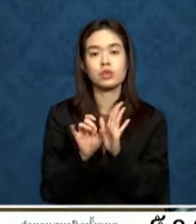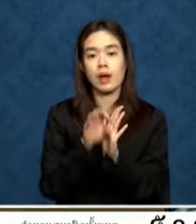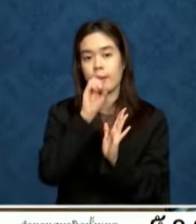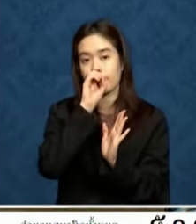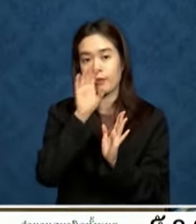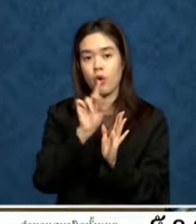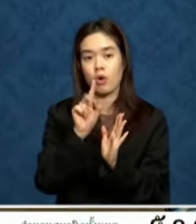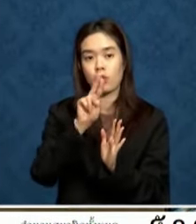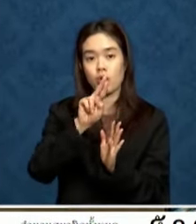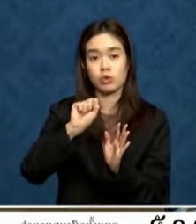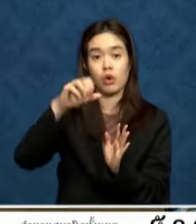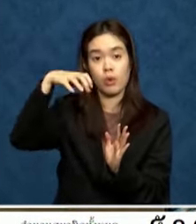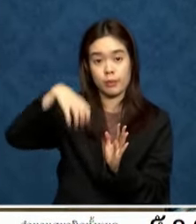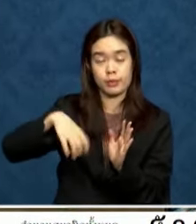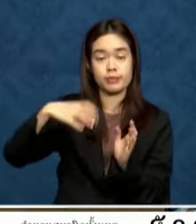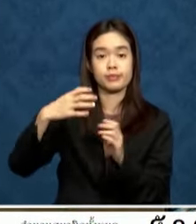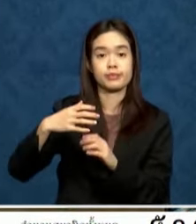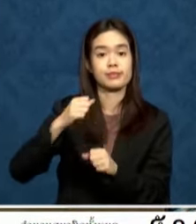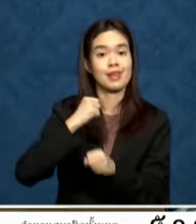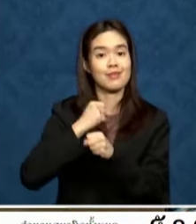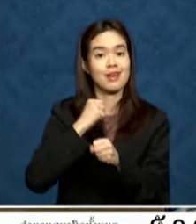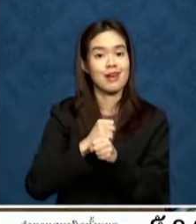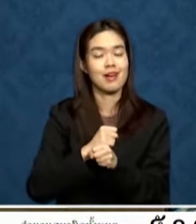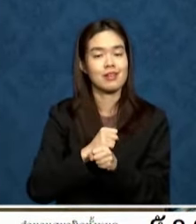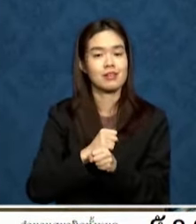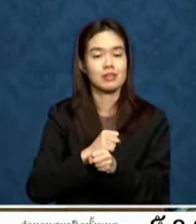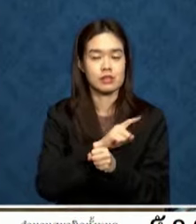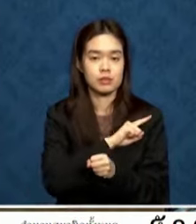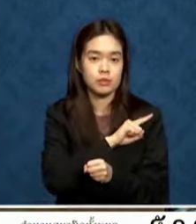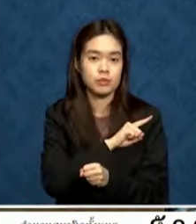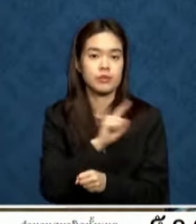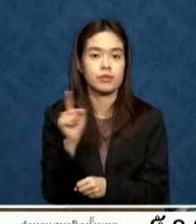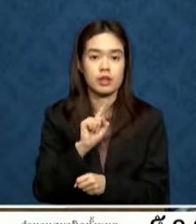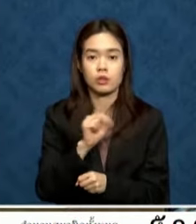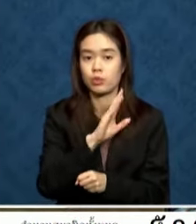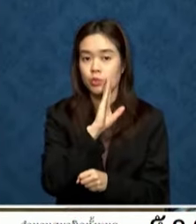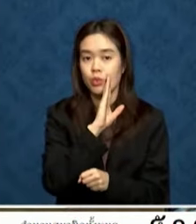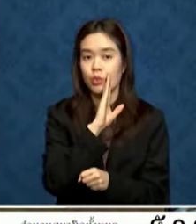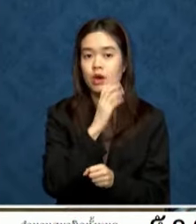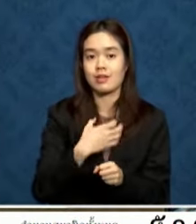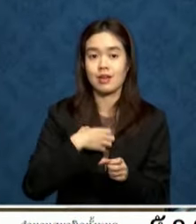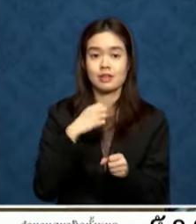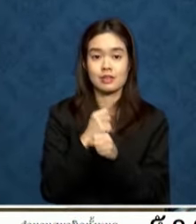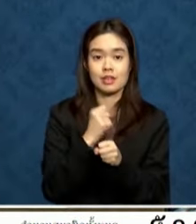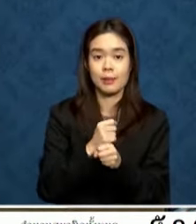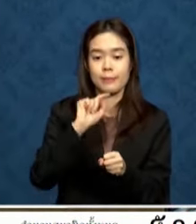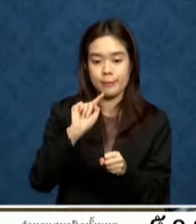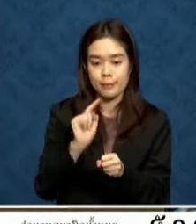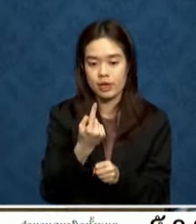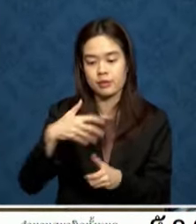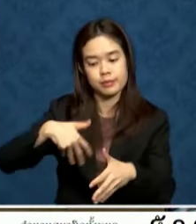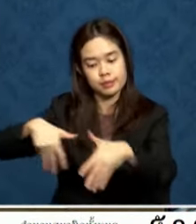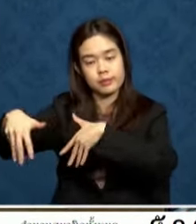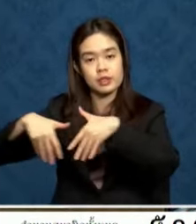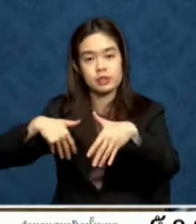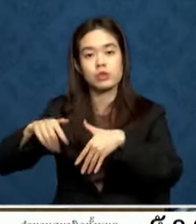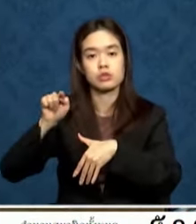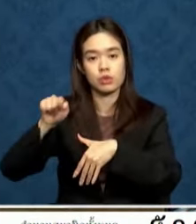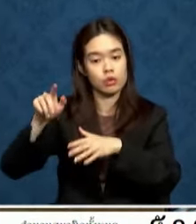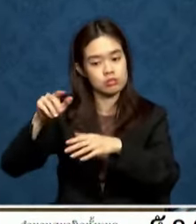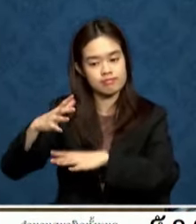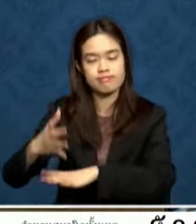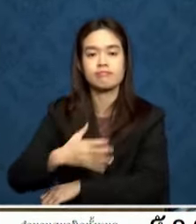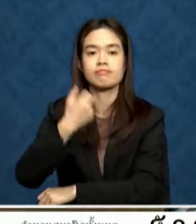ามีหน้าที่และอำนาจจัดทำรัฐธรรมนูญฉบับใหม่ได้โดยต้องให้ประชาชนเป็นผู้มีอำนา